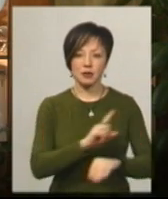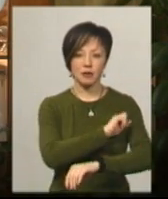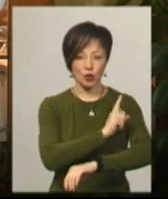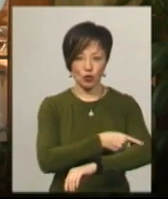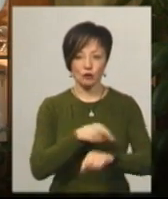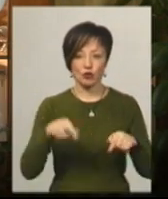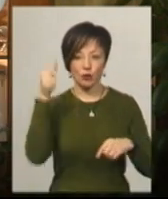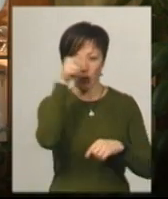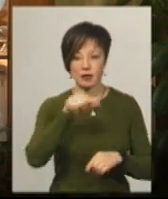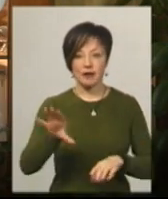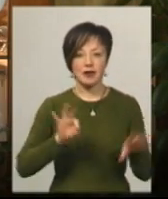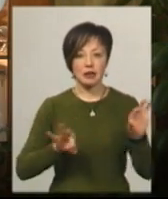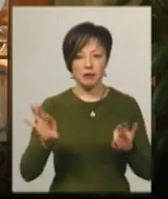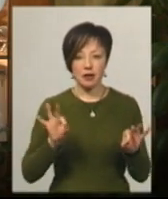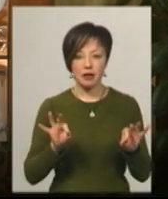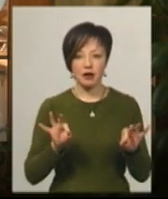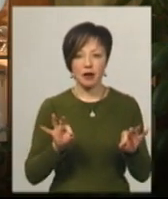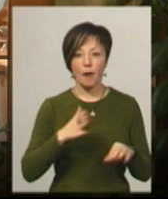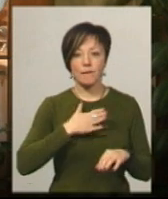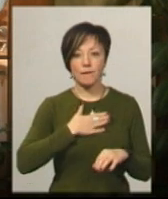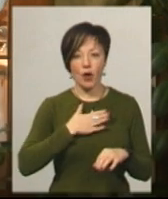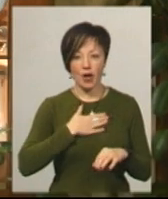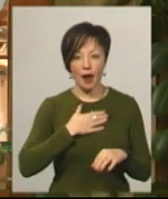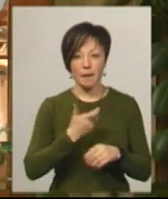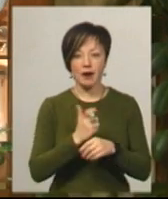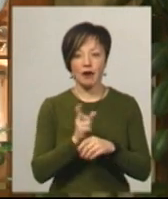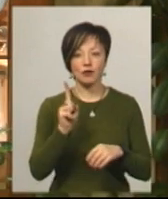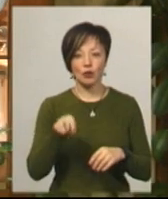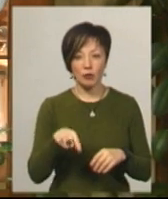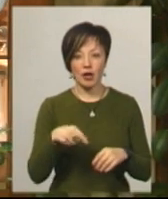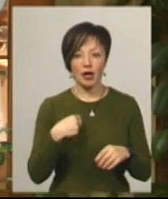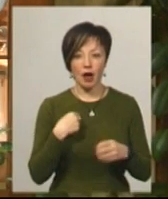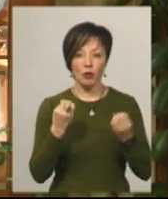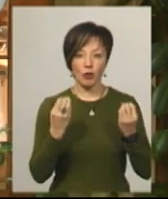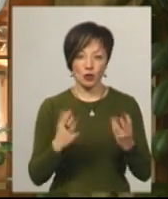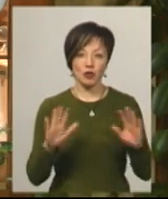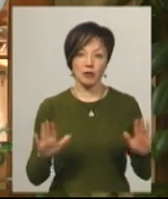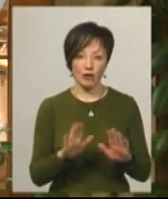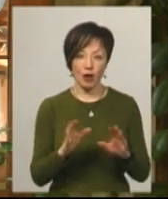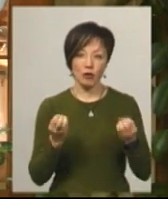потужний в цьому році відбір. Моя ж перевага в тому, що крім того, що я просто співаю і